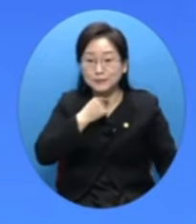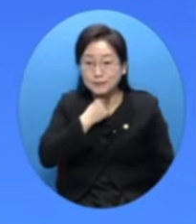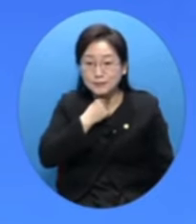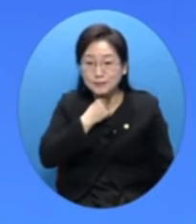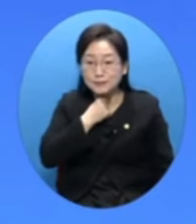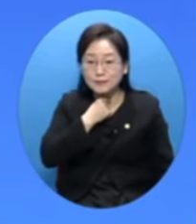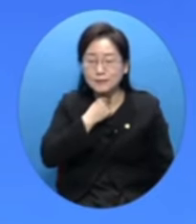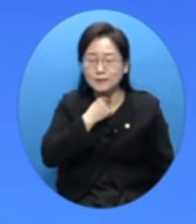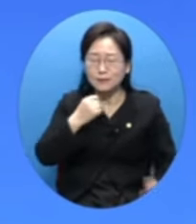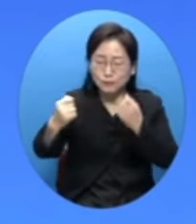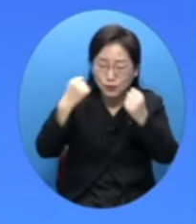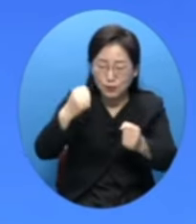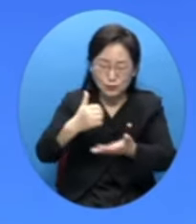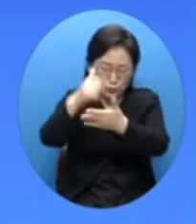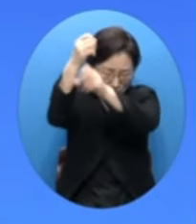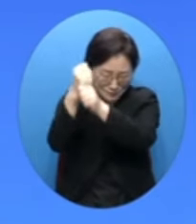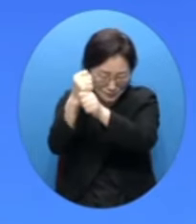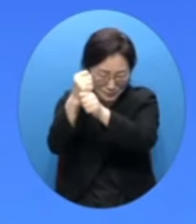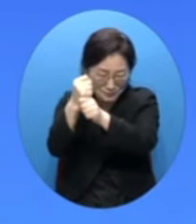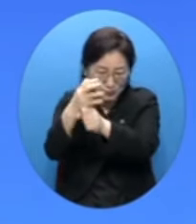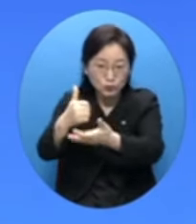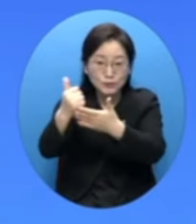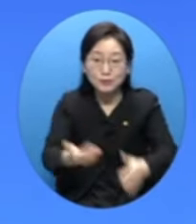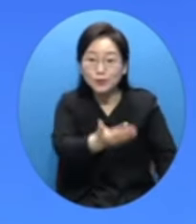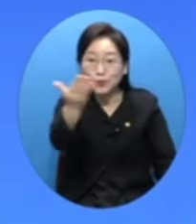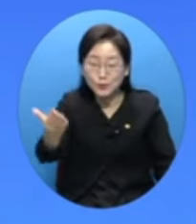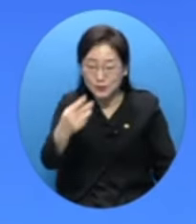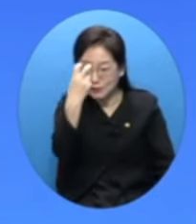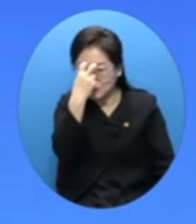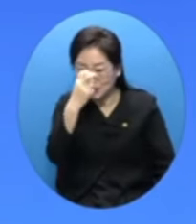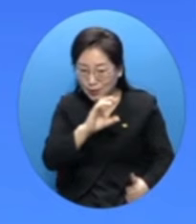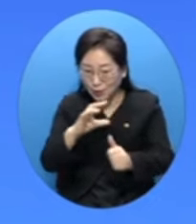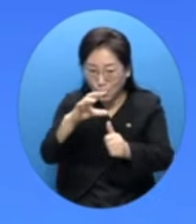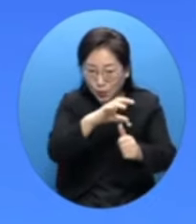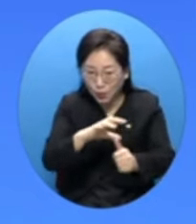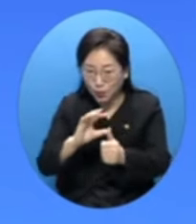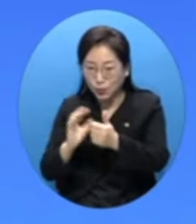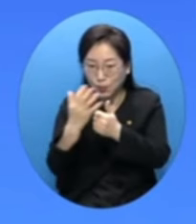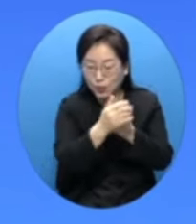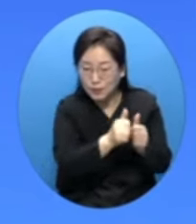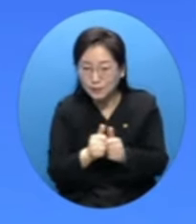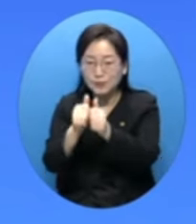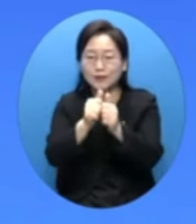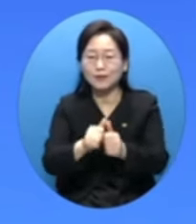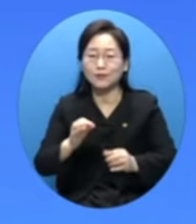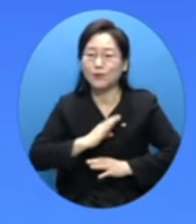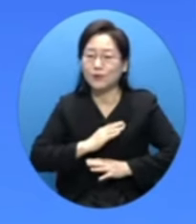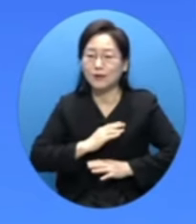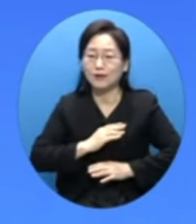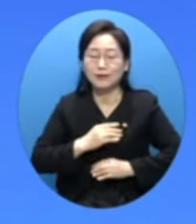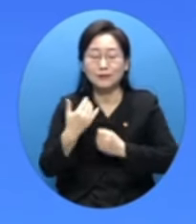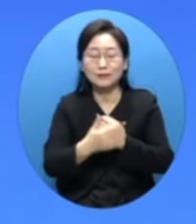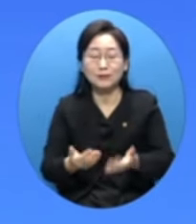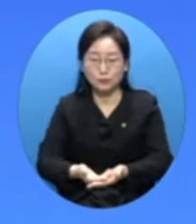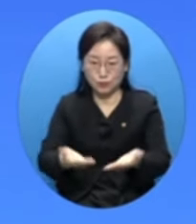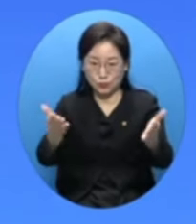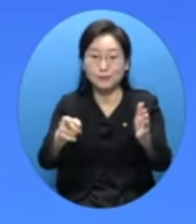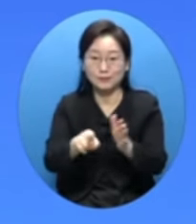할지라도 주님만 붙들고 있으면 주님이 여러분을 지키시고 보호하시고 함께해 주셔서 놀라운 은혜를 베풀어 주실